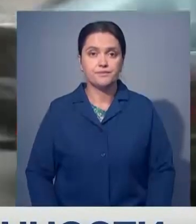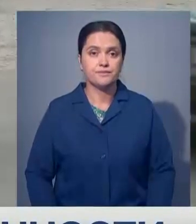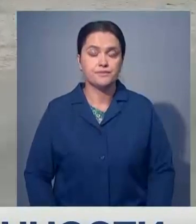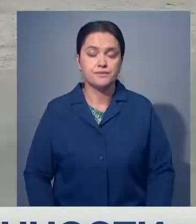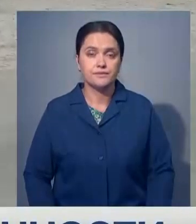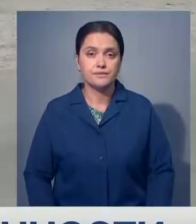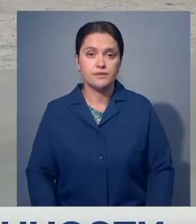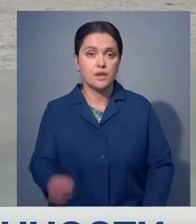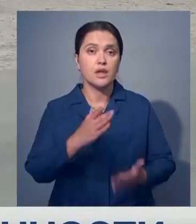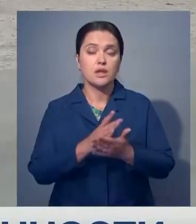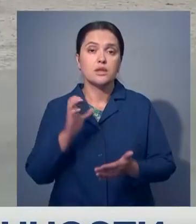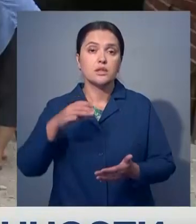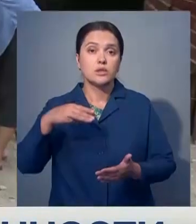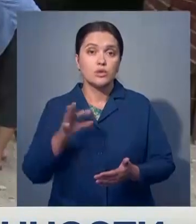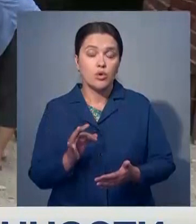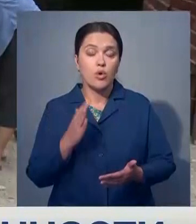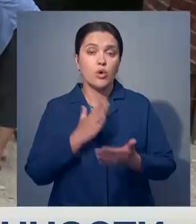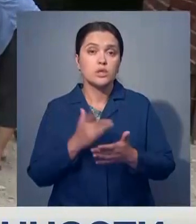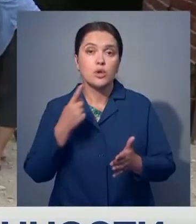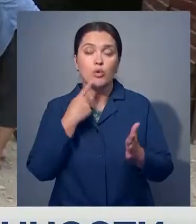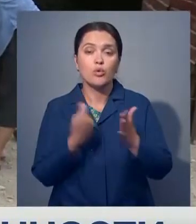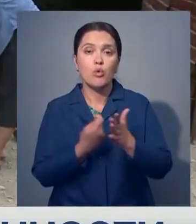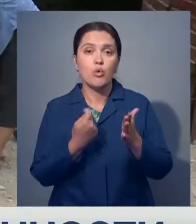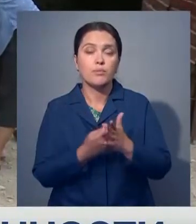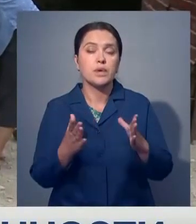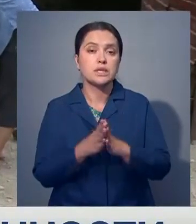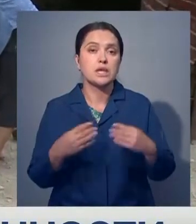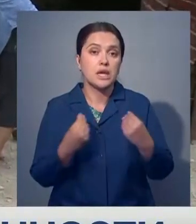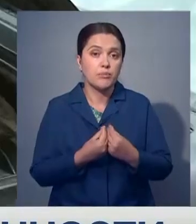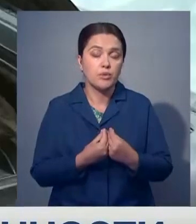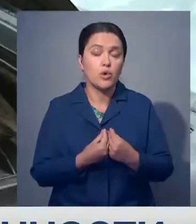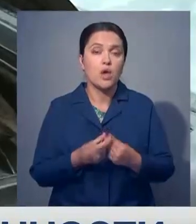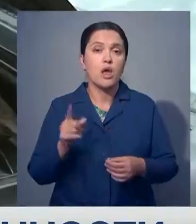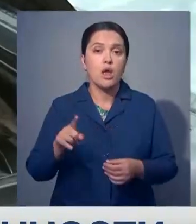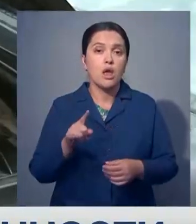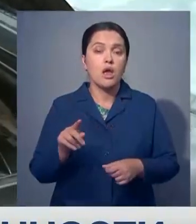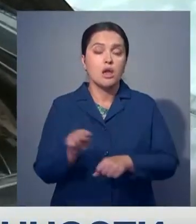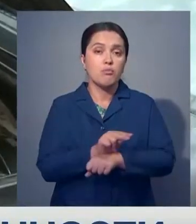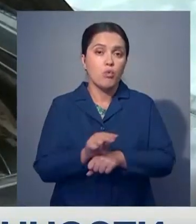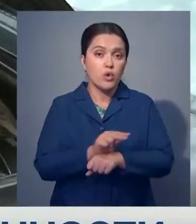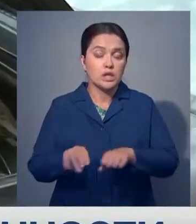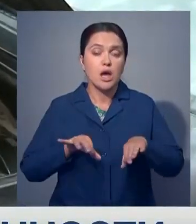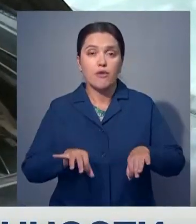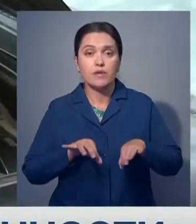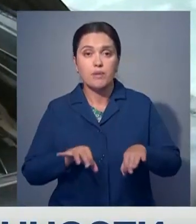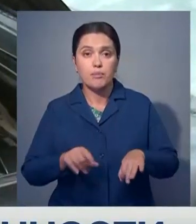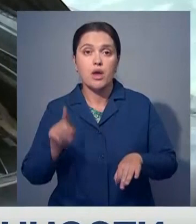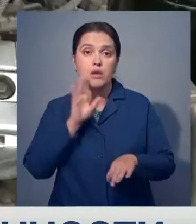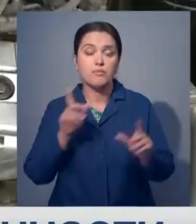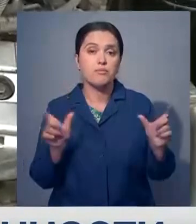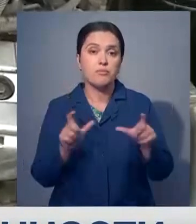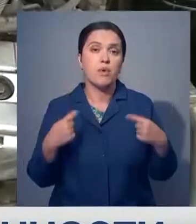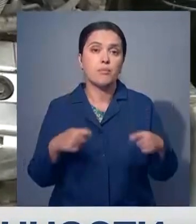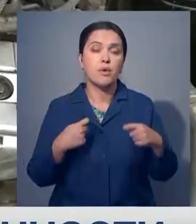Эта станция технического обслуживания теперь кормит большую семью Бименовых. Глава семейства занимается ремонтом автомобилей, а супруга – продавец в